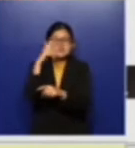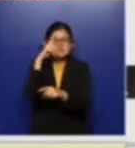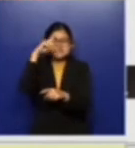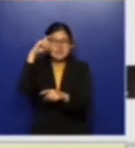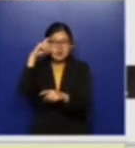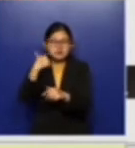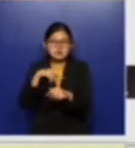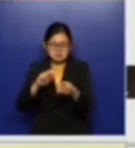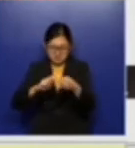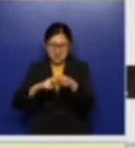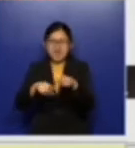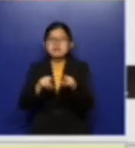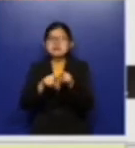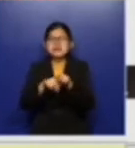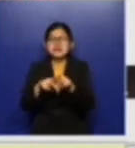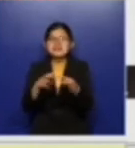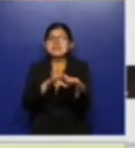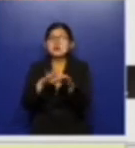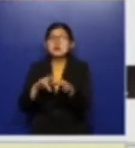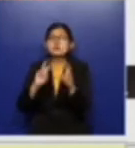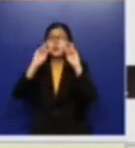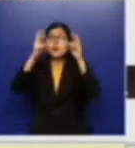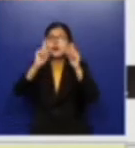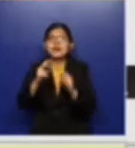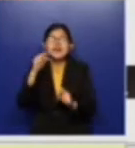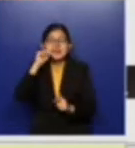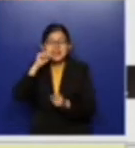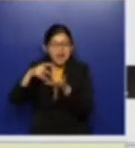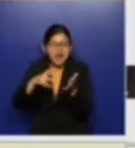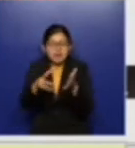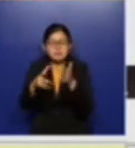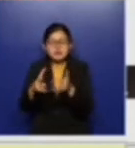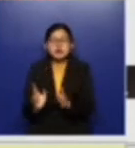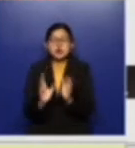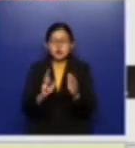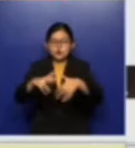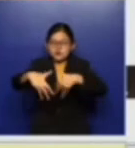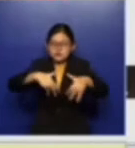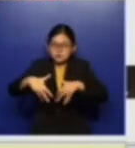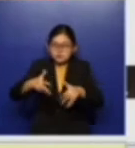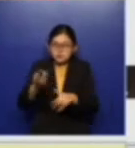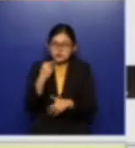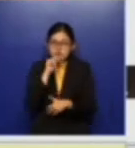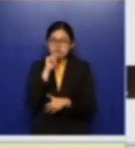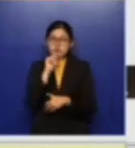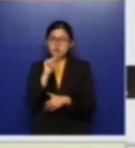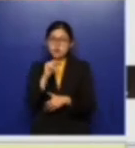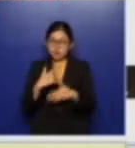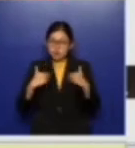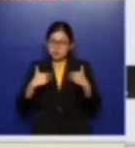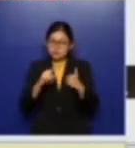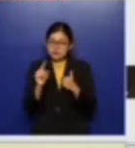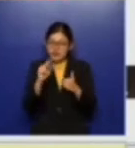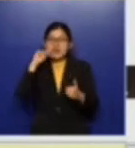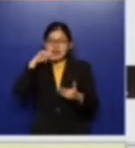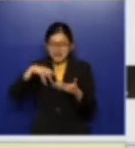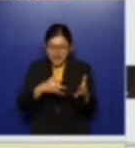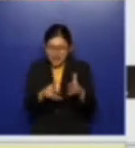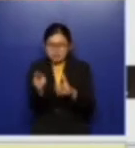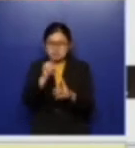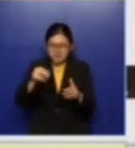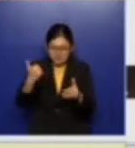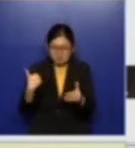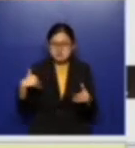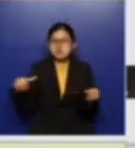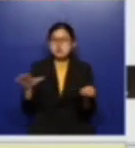แหละครับเรื่องน้ำพี่น้องจะมีความสุขก็คือได้เห็นน้ำชาวนาจะมีความสุขก็